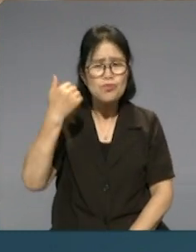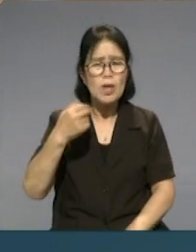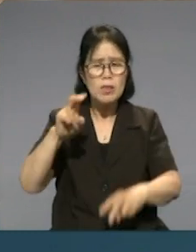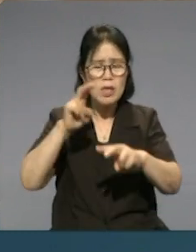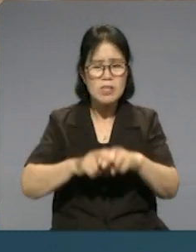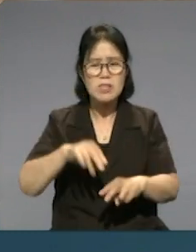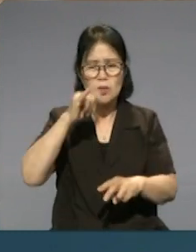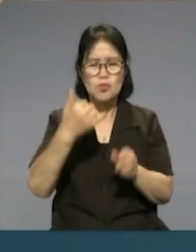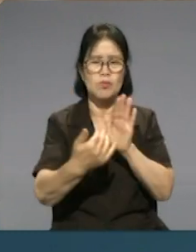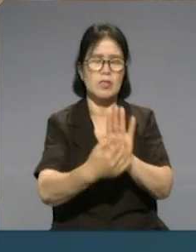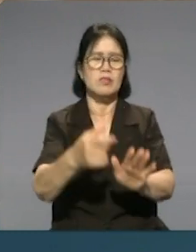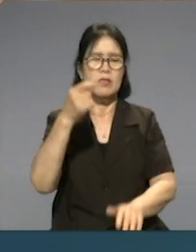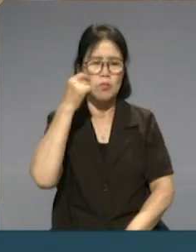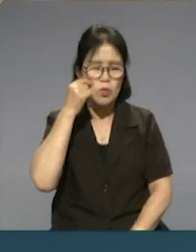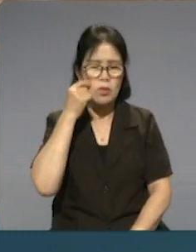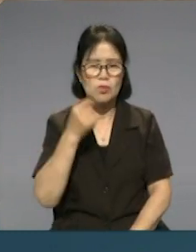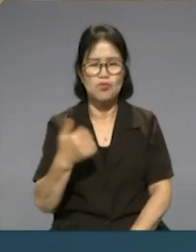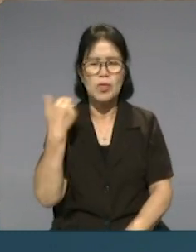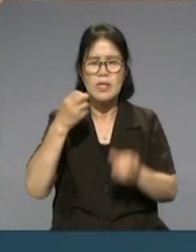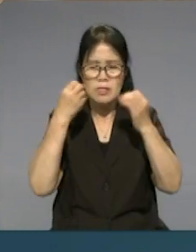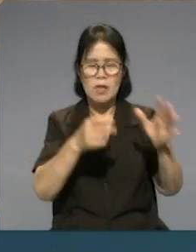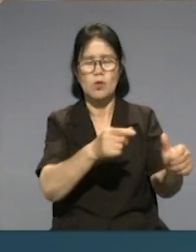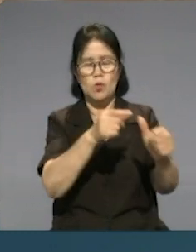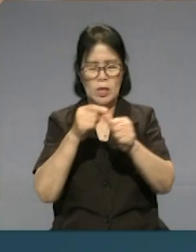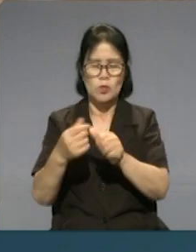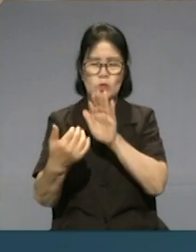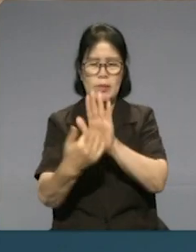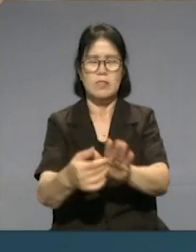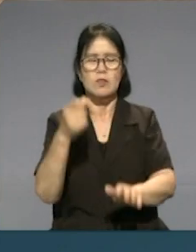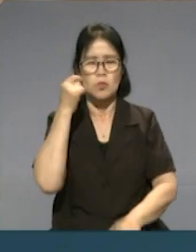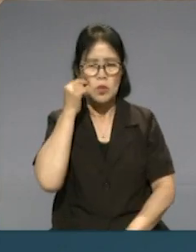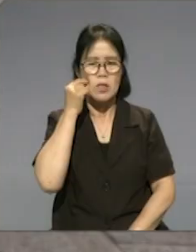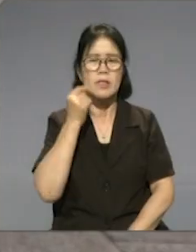있어도 못 막았다. 또 그 누가 새로 와도 못 막는다.